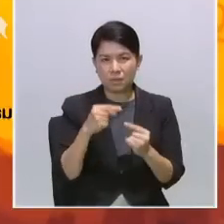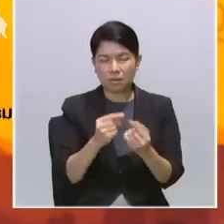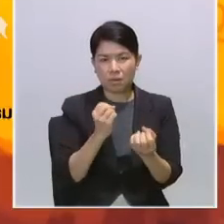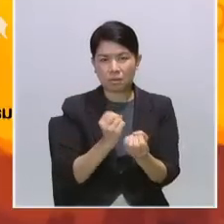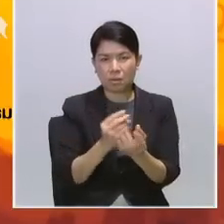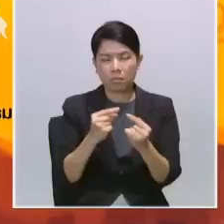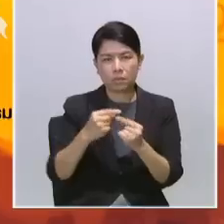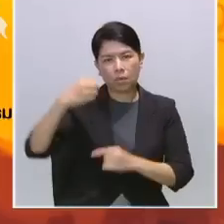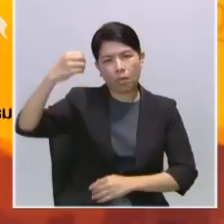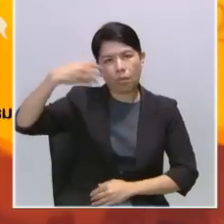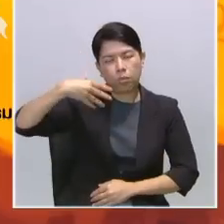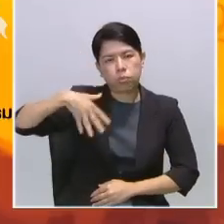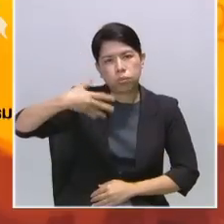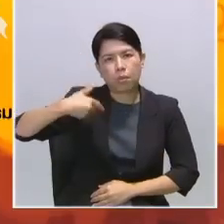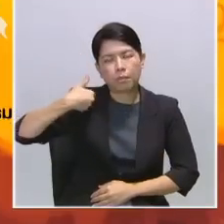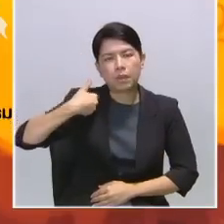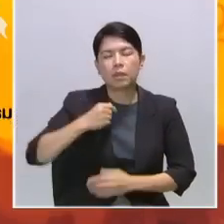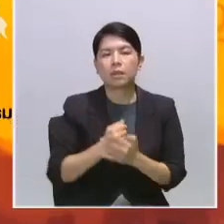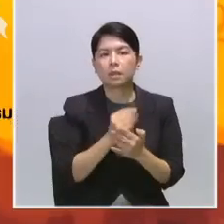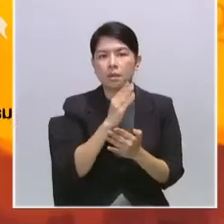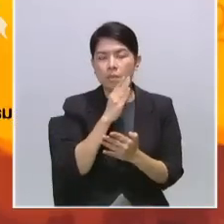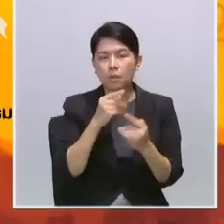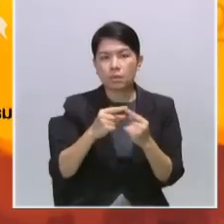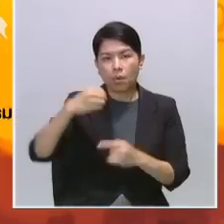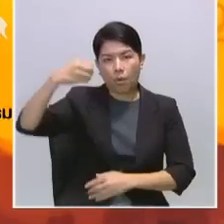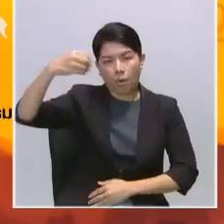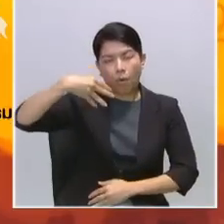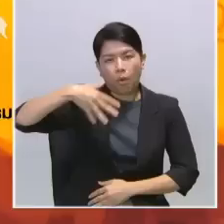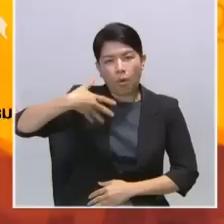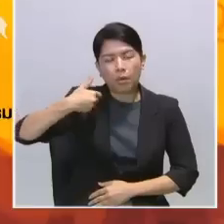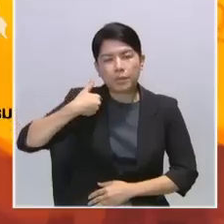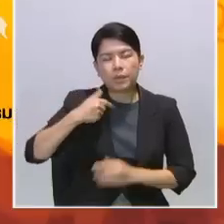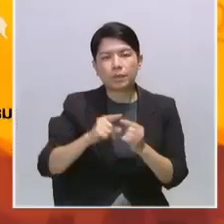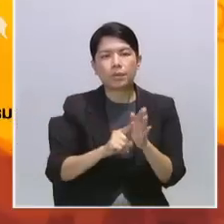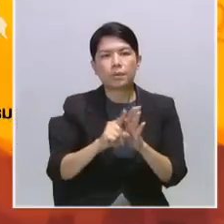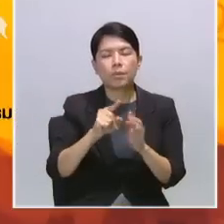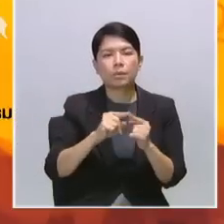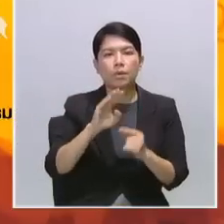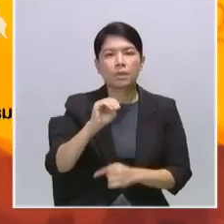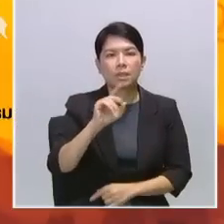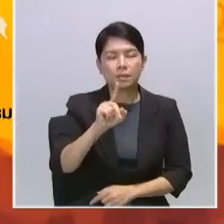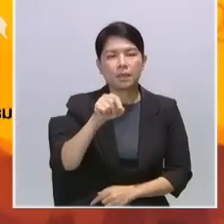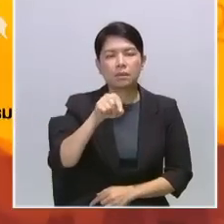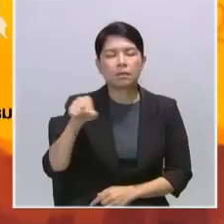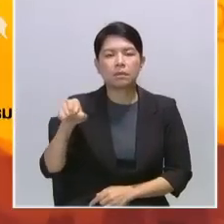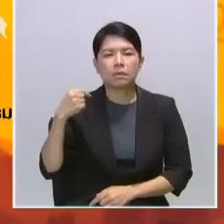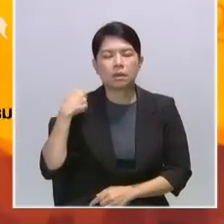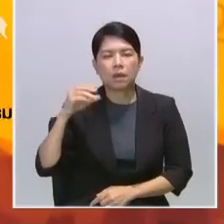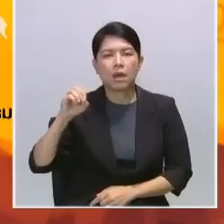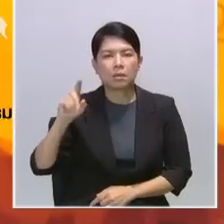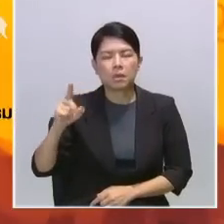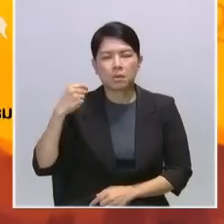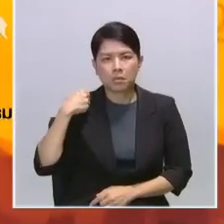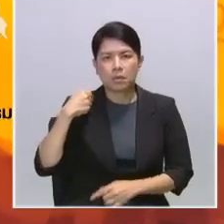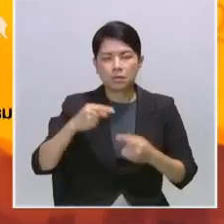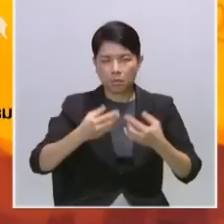แดดหรือว่า heat stroke ได้หากค่าดัชนีความร้อนอยู่ที่ระดับ41ถึง54องศาเซลเซียสก็ถือว่า